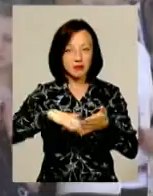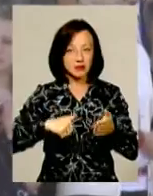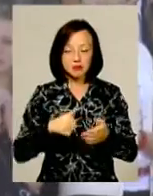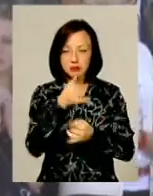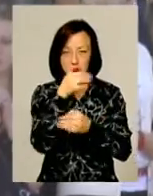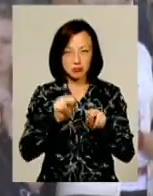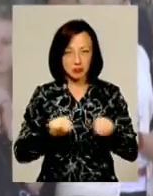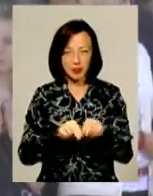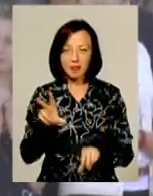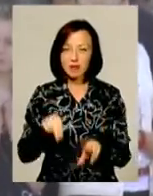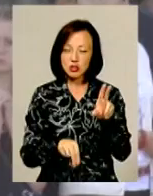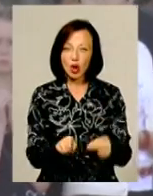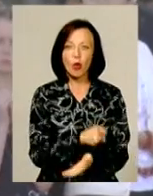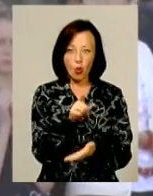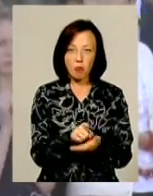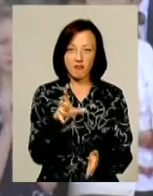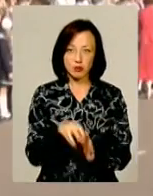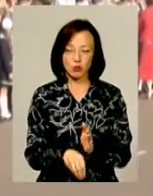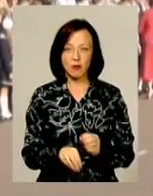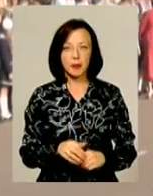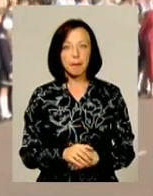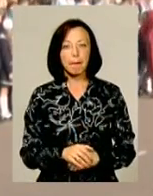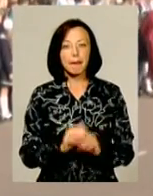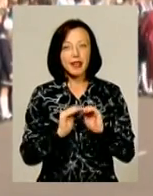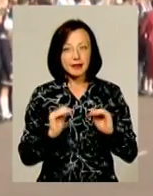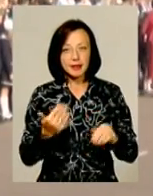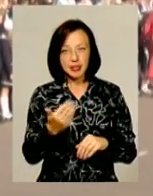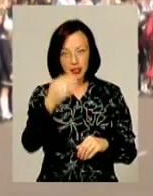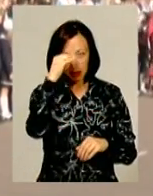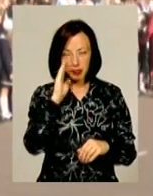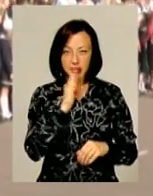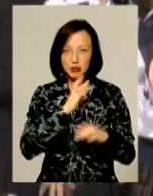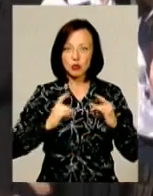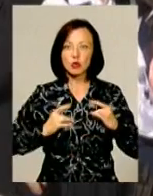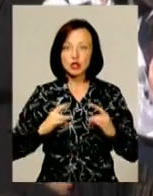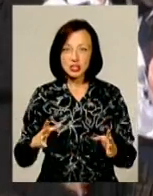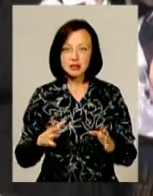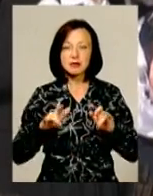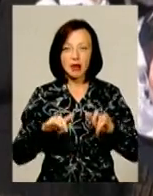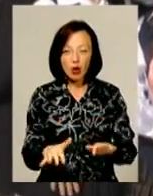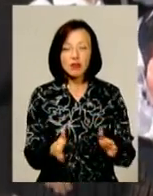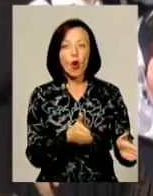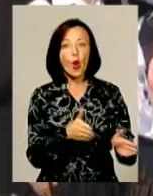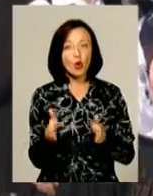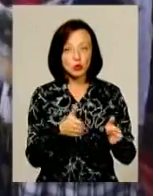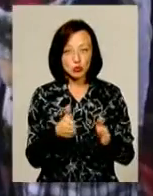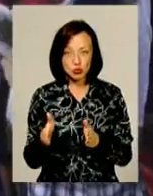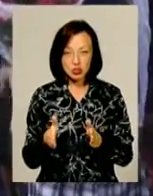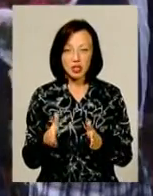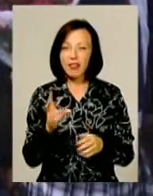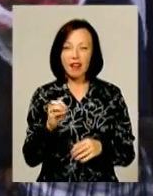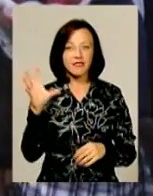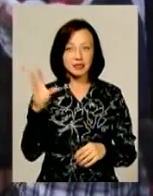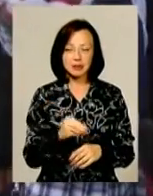педагоги не можуть, бо вважають їх обов'язковими. Тим часом учні та їхні батьки до урочистих лінійок усе ж готуються. Попри те, що не